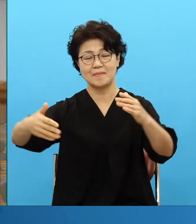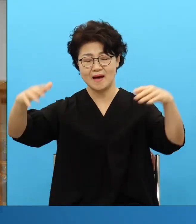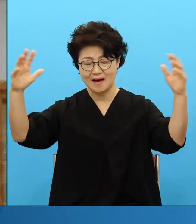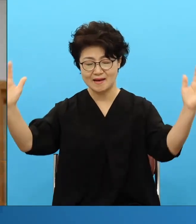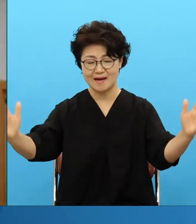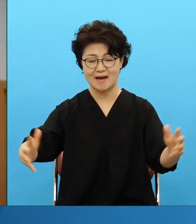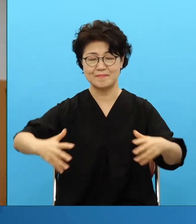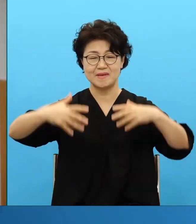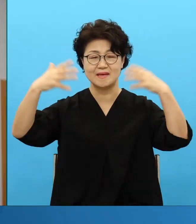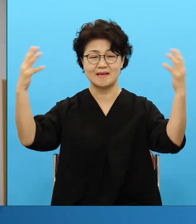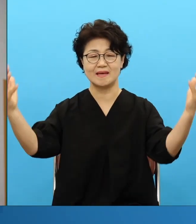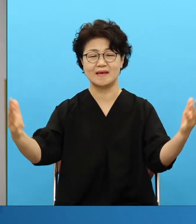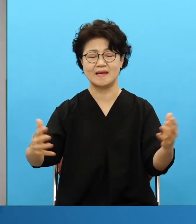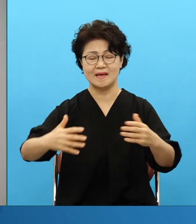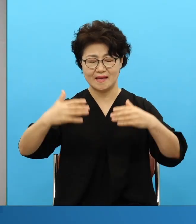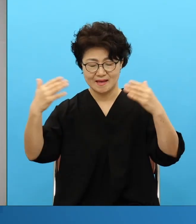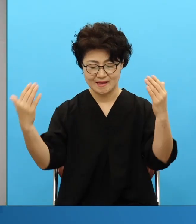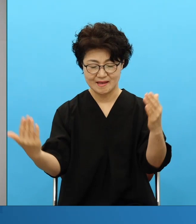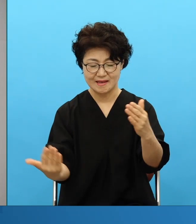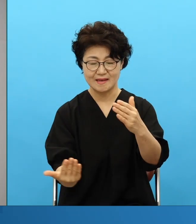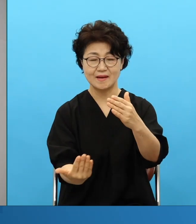시대의 바람이